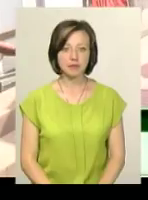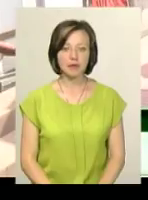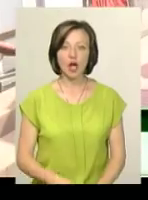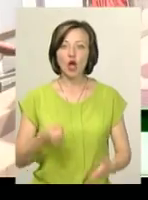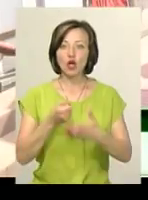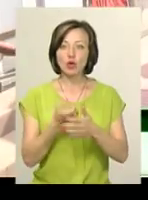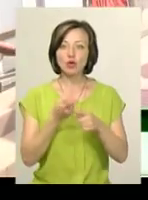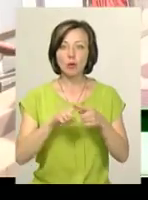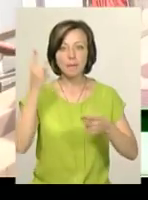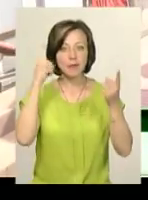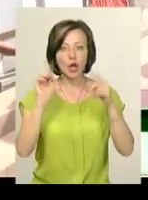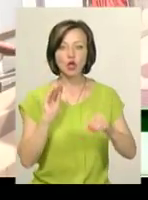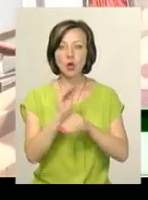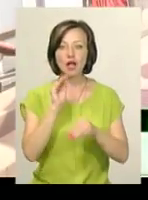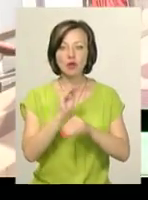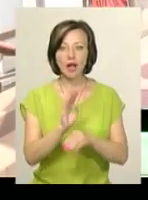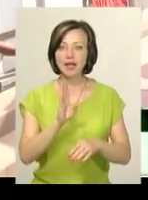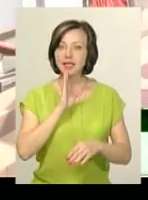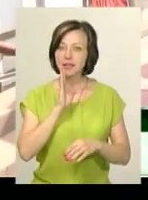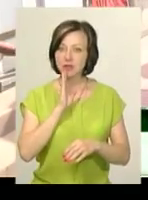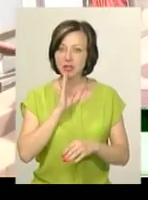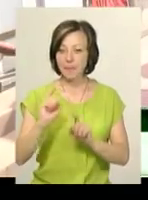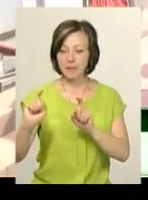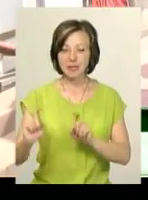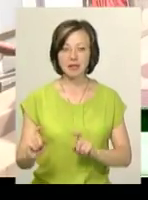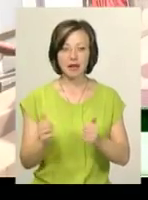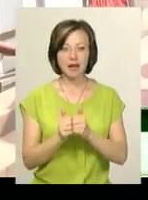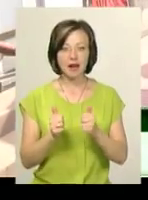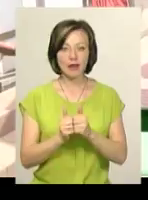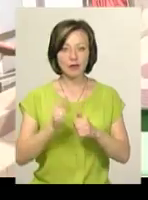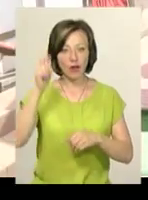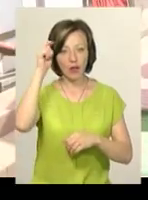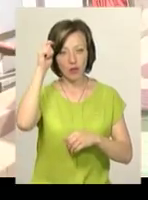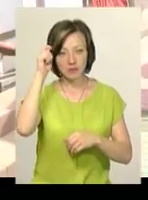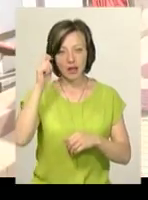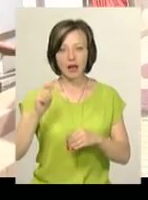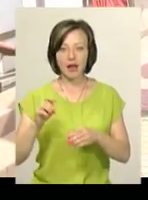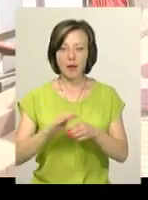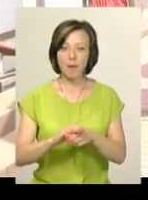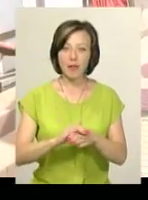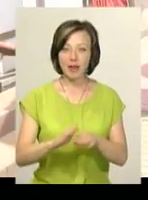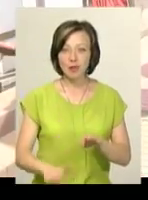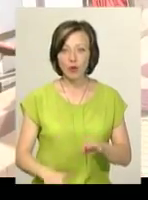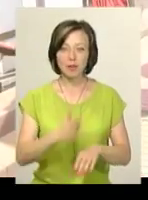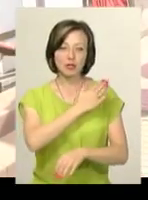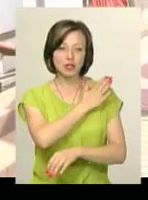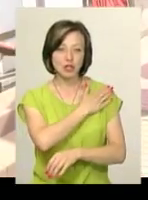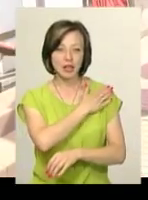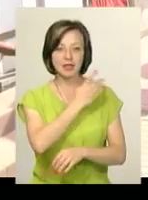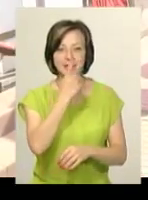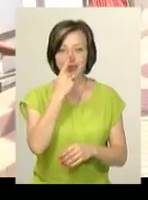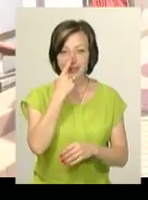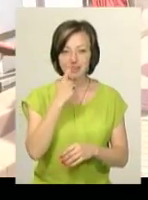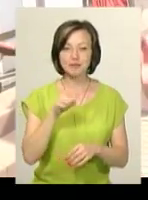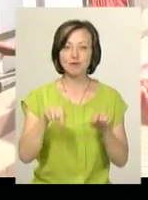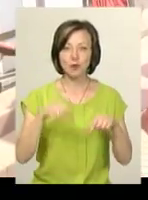придумати додаткову легенду. Тобто, якщо дівчина, яка просяде разом з хлопцем на лавку, потре його за коліно, плече, за ніс, то